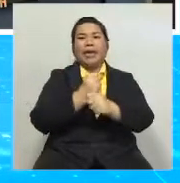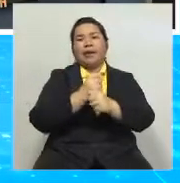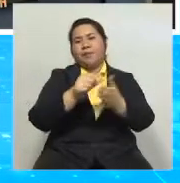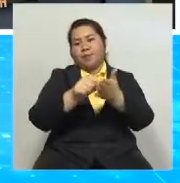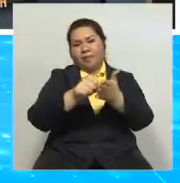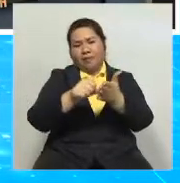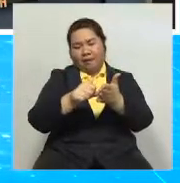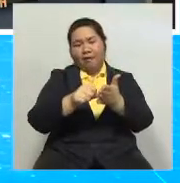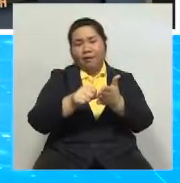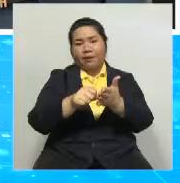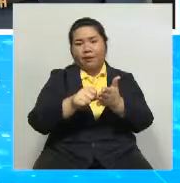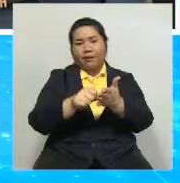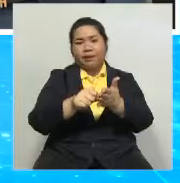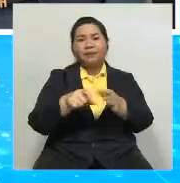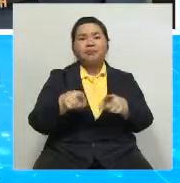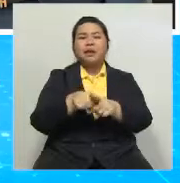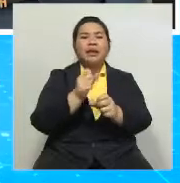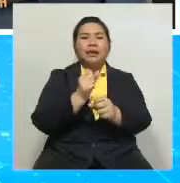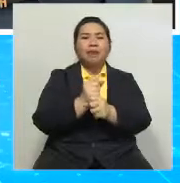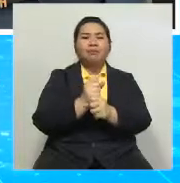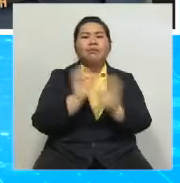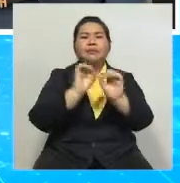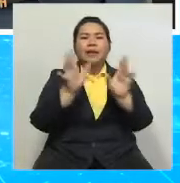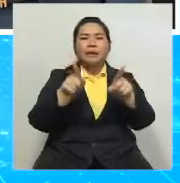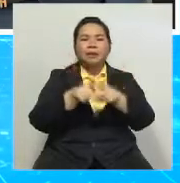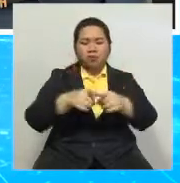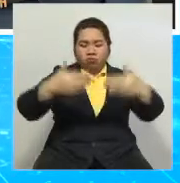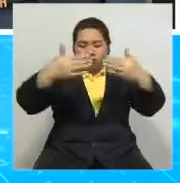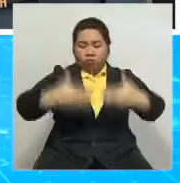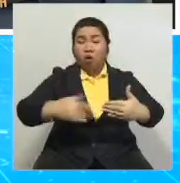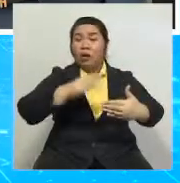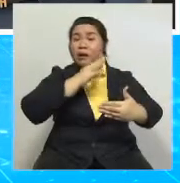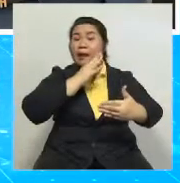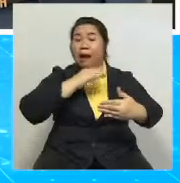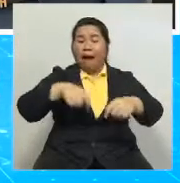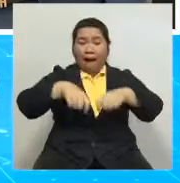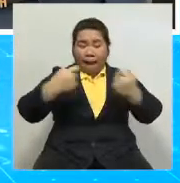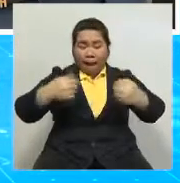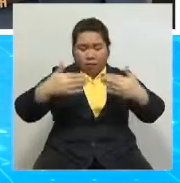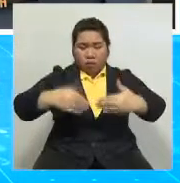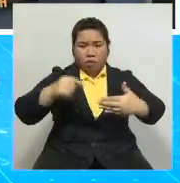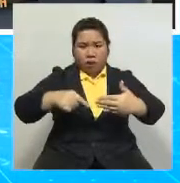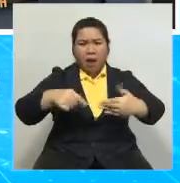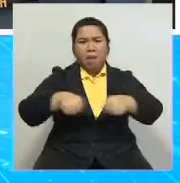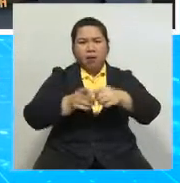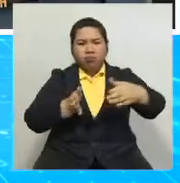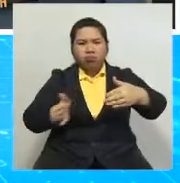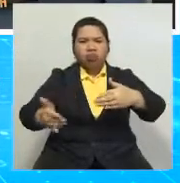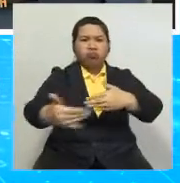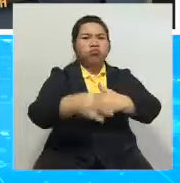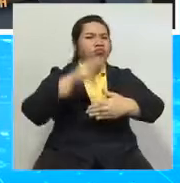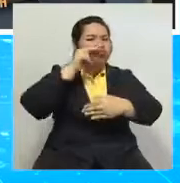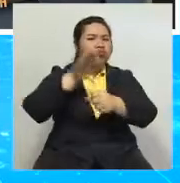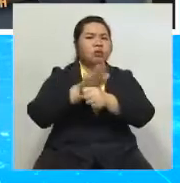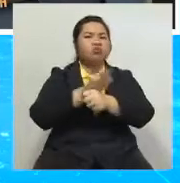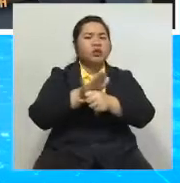ให้เป็นคันใช้เกเบียนนะครับวางช่วงที่จุดขาดเนื่องจากตรงนี้เป็นจุดคุ้งน้ำพอดีนะครับ